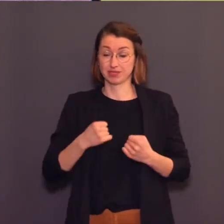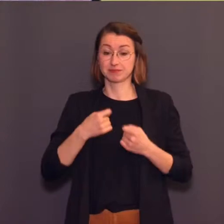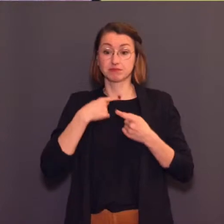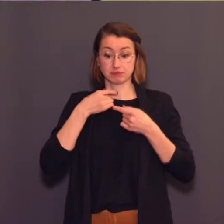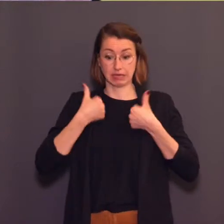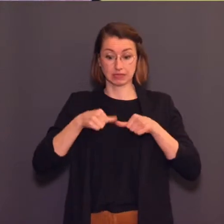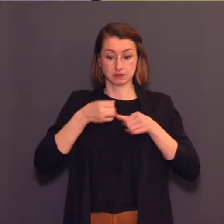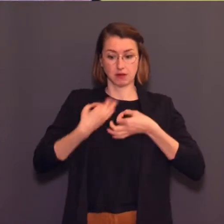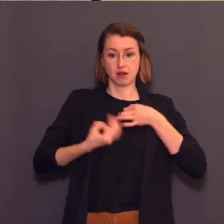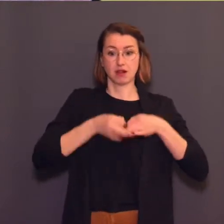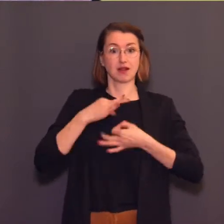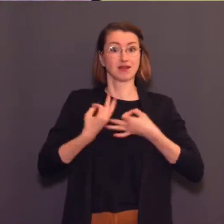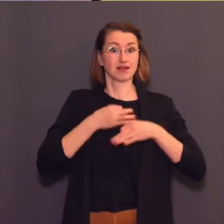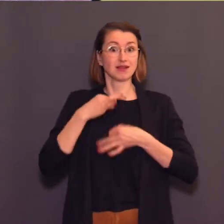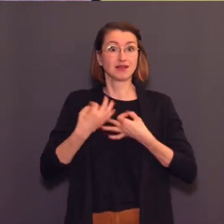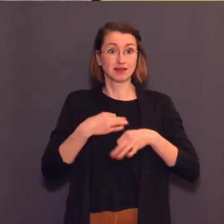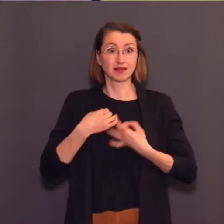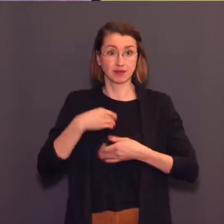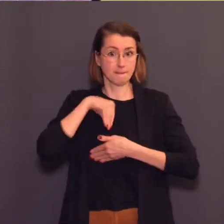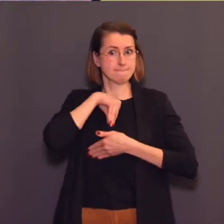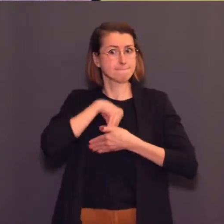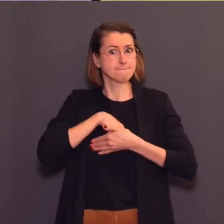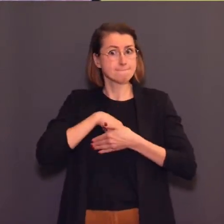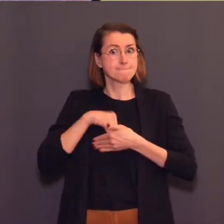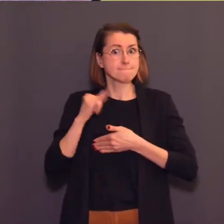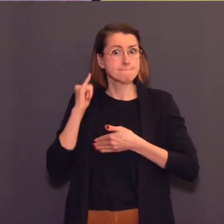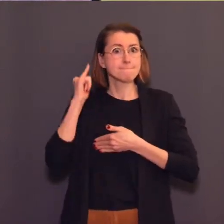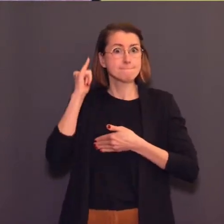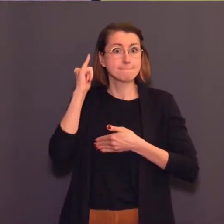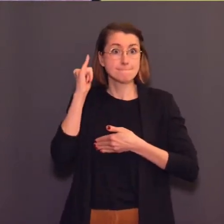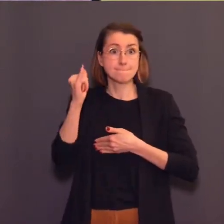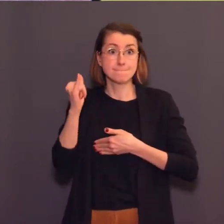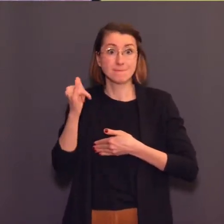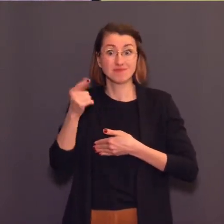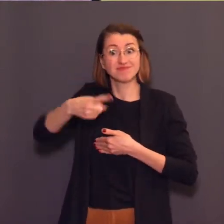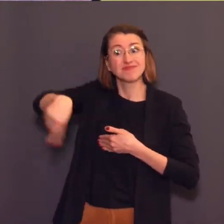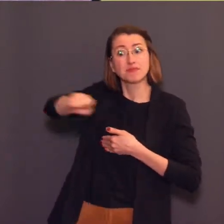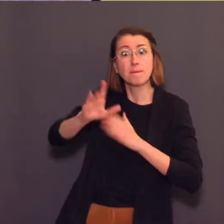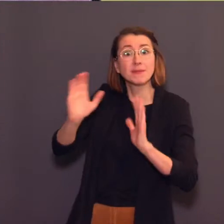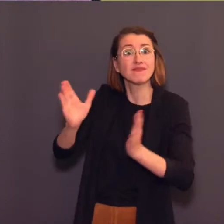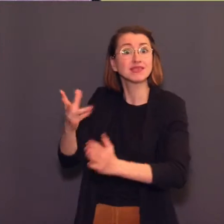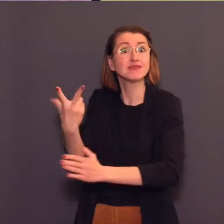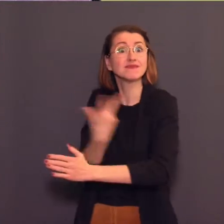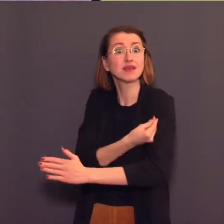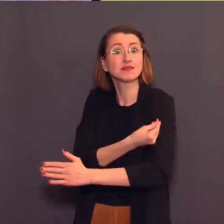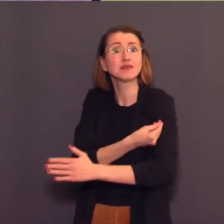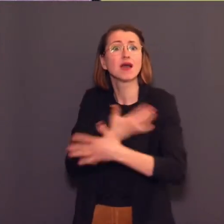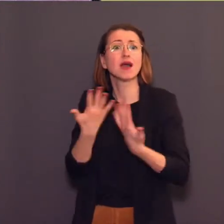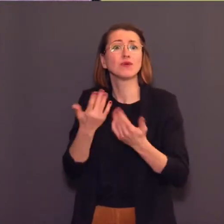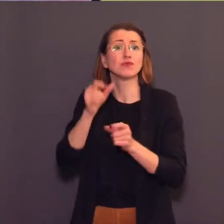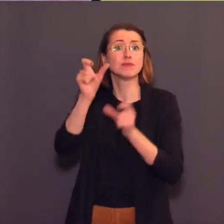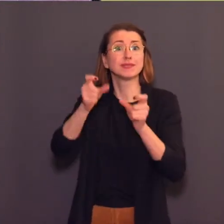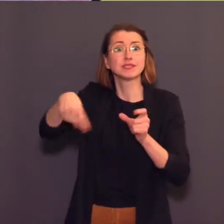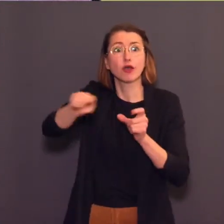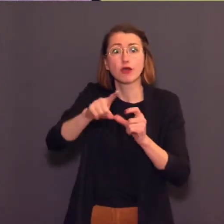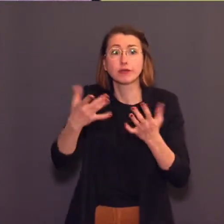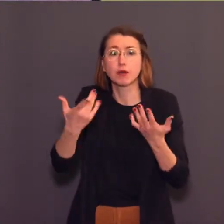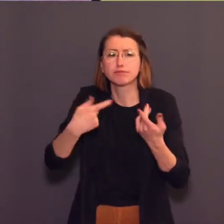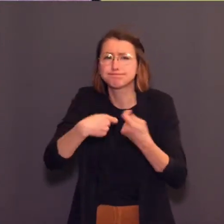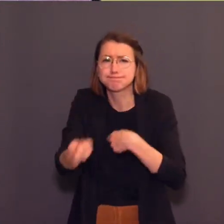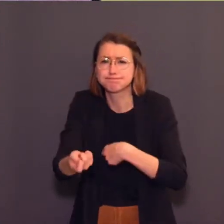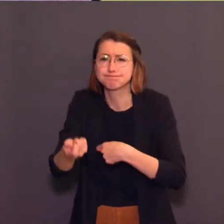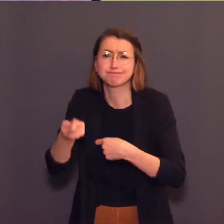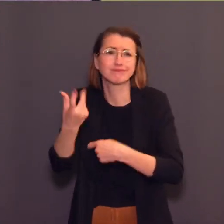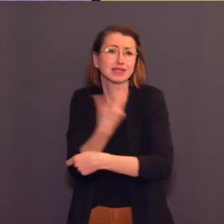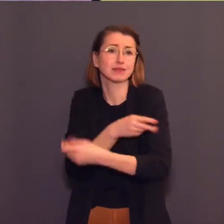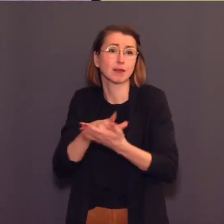quelqu'un d'autre qui n'aurait pas été vacciné ou pour lequel le vaccin n'aurait pas pris parce qu'elle est trop fragile. Dans ce